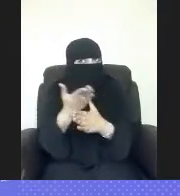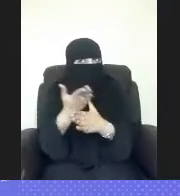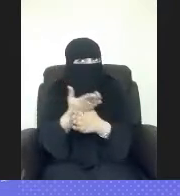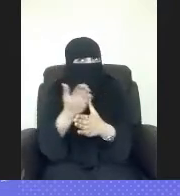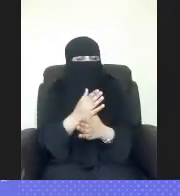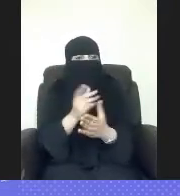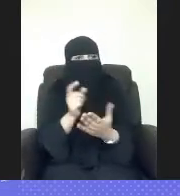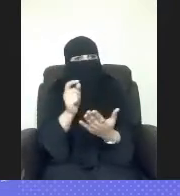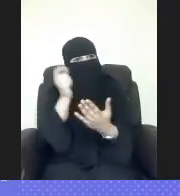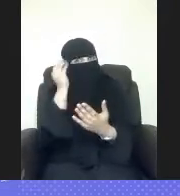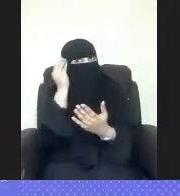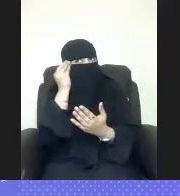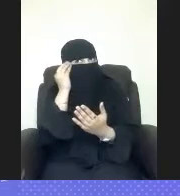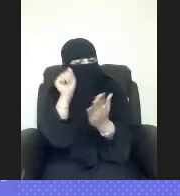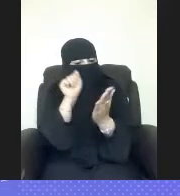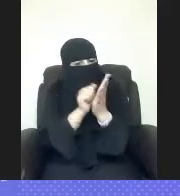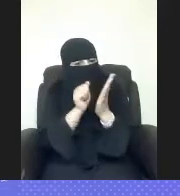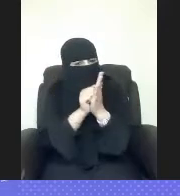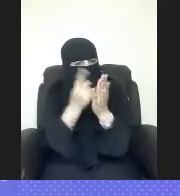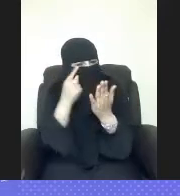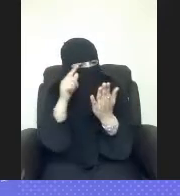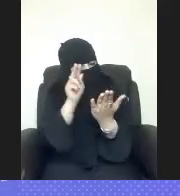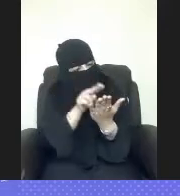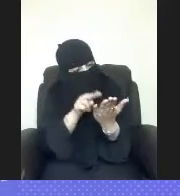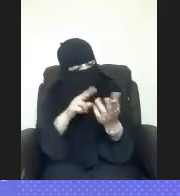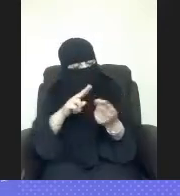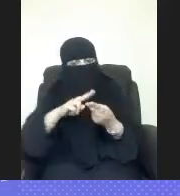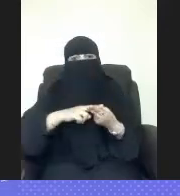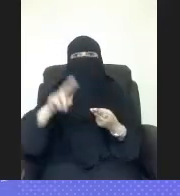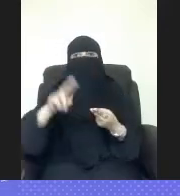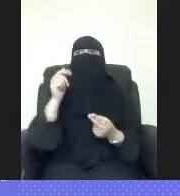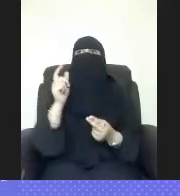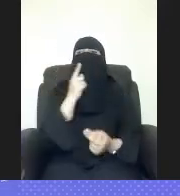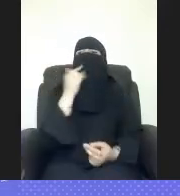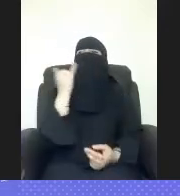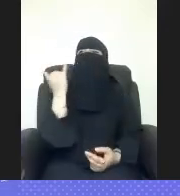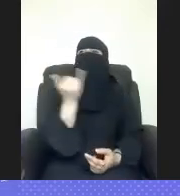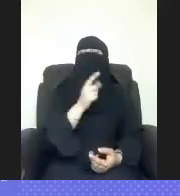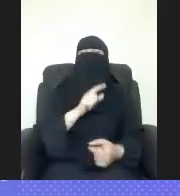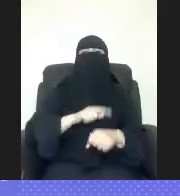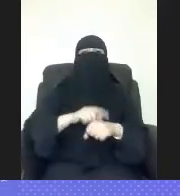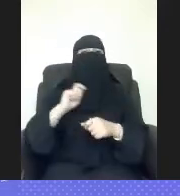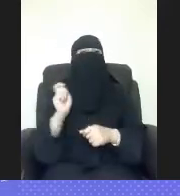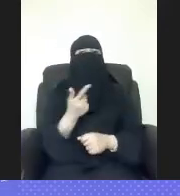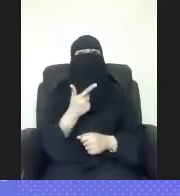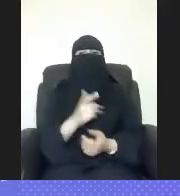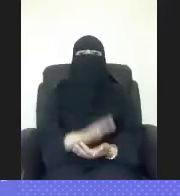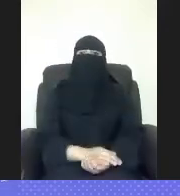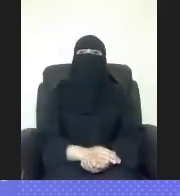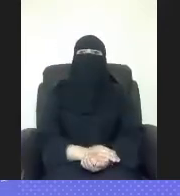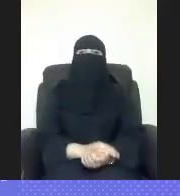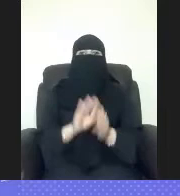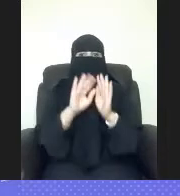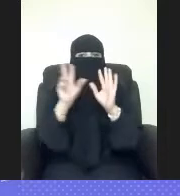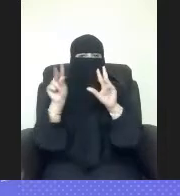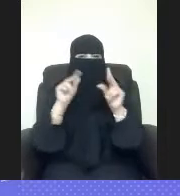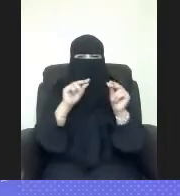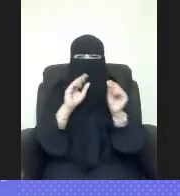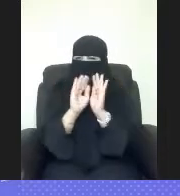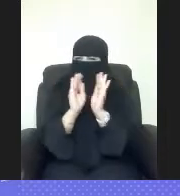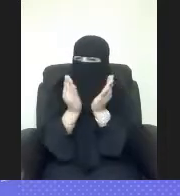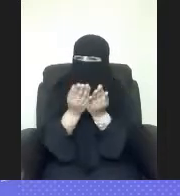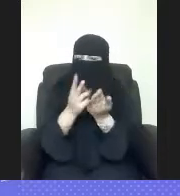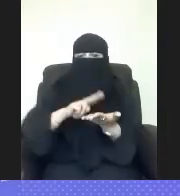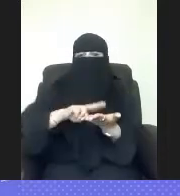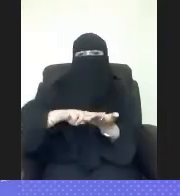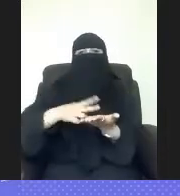مشاركة الطلاب فيما بينهم. وهذا باختصار هو مفهوم الفصل المقلوب، وهو أحد أهم أساليب